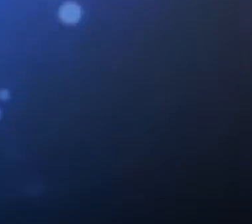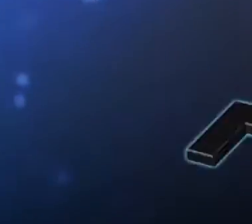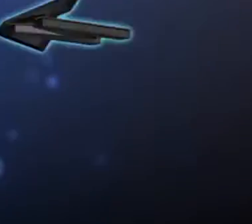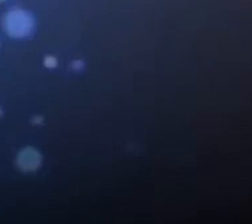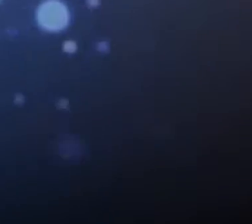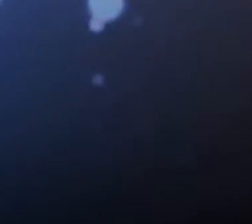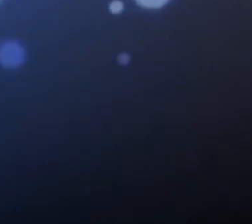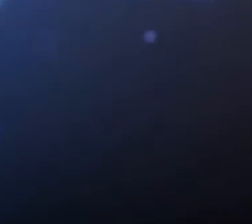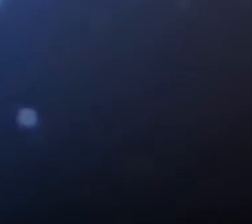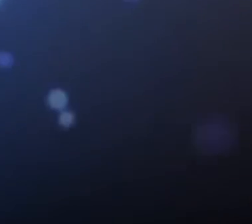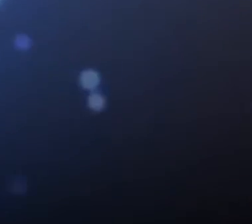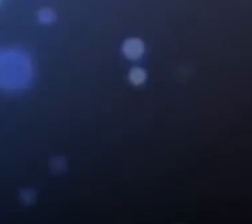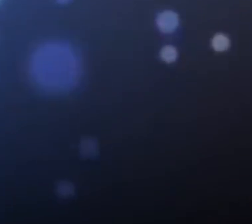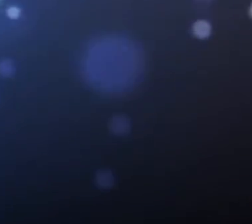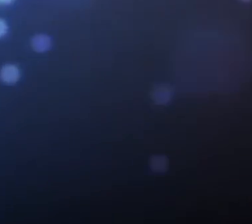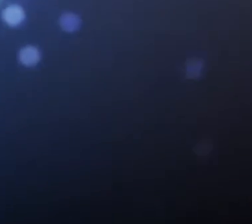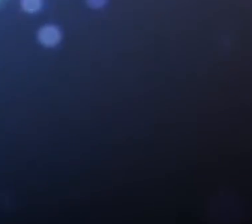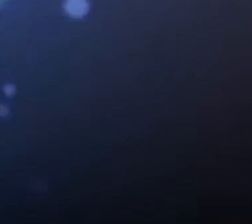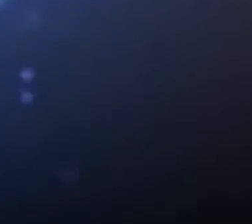hai